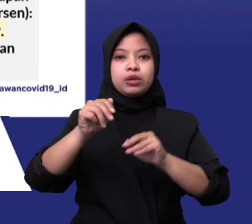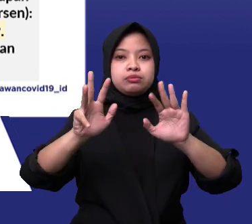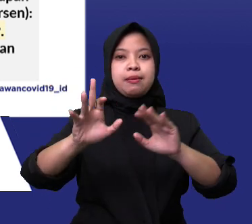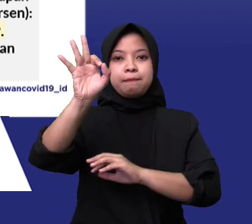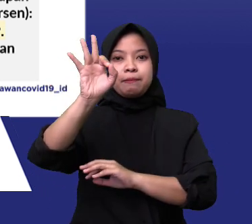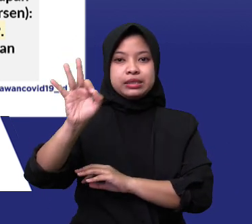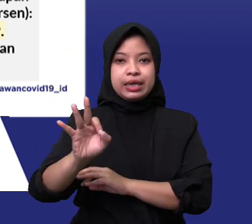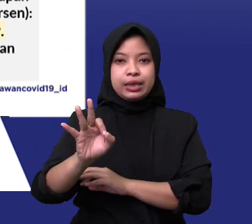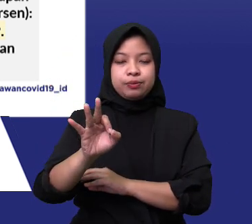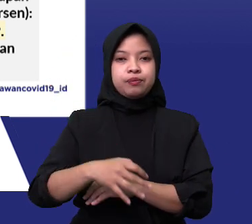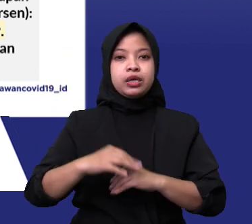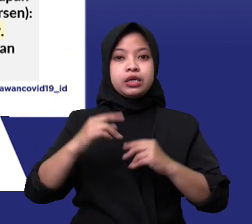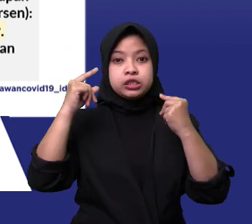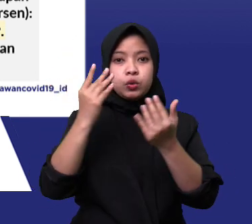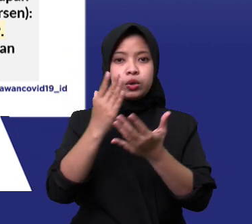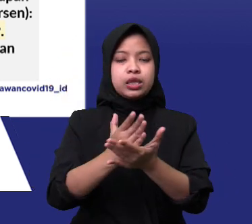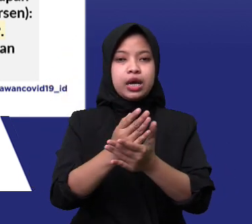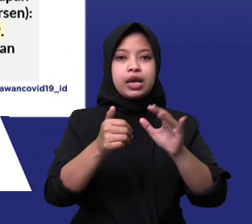68,9%, Jawa Tengah